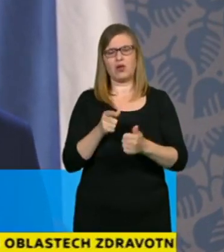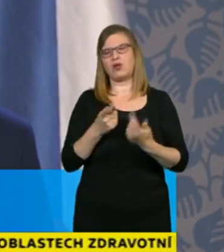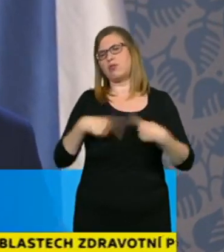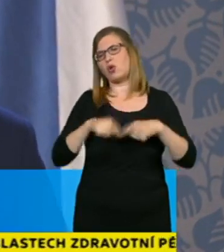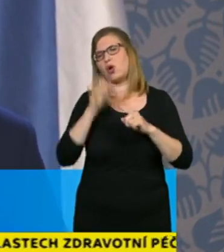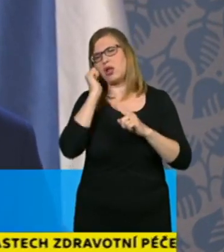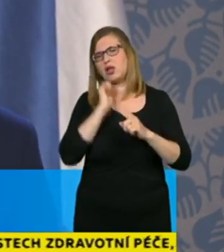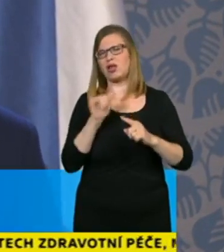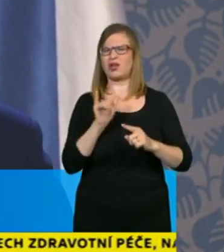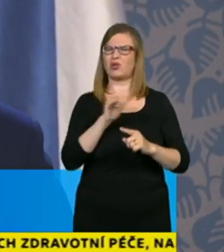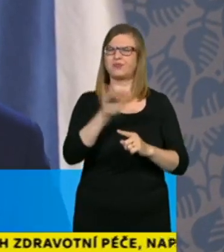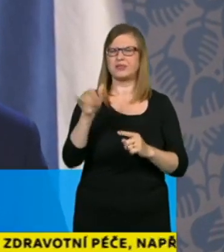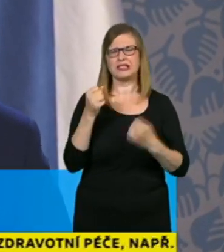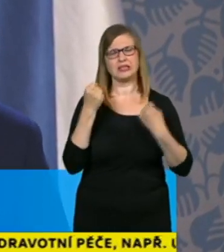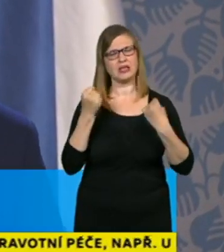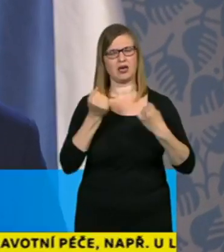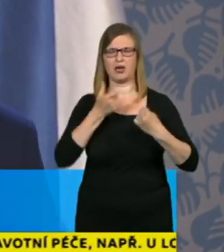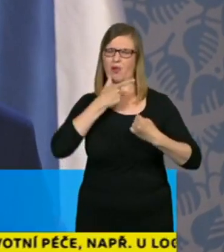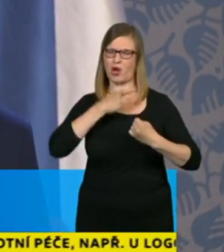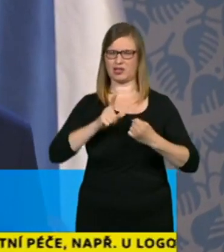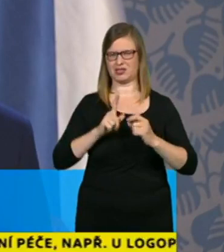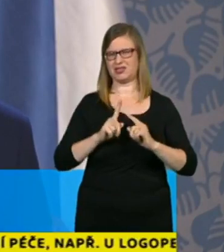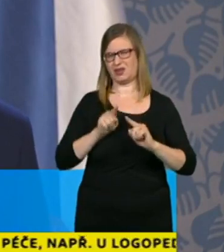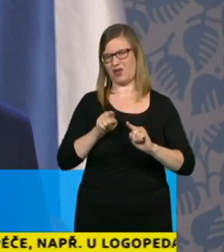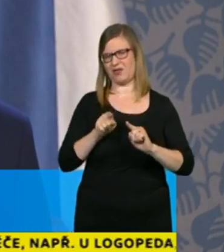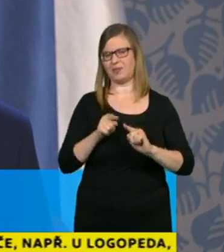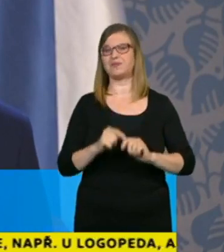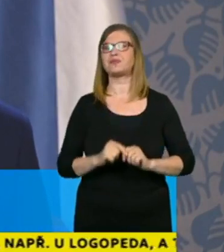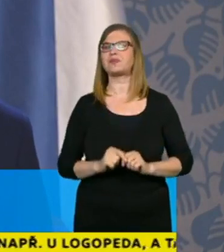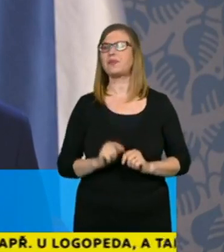zákona a doposud tedy to byl celý vlastně ten proces